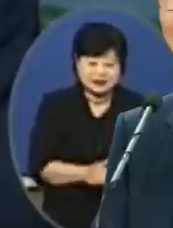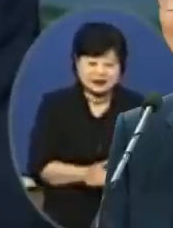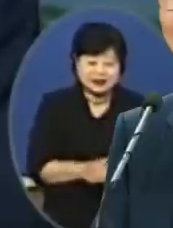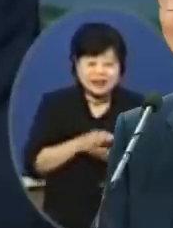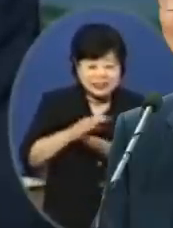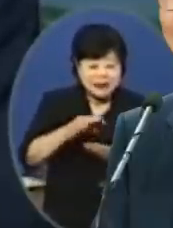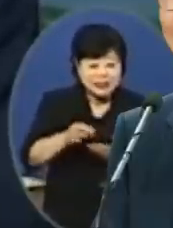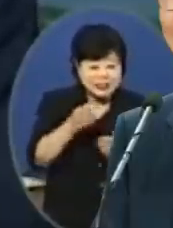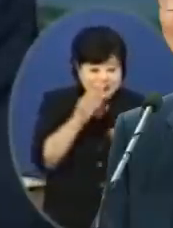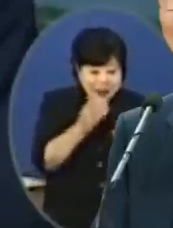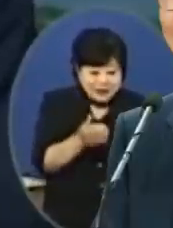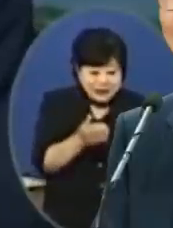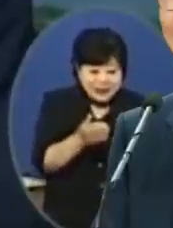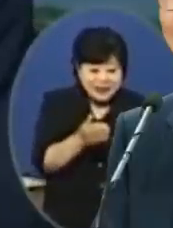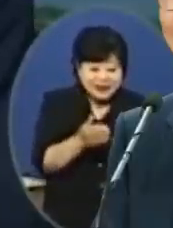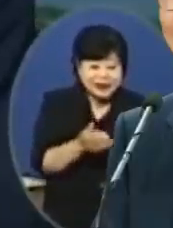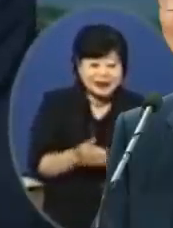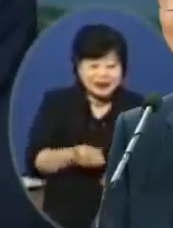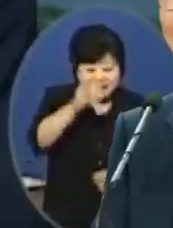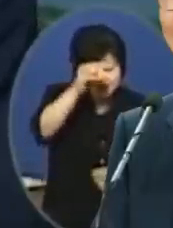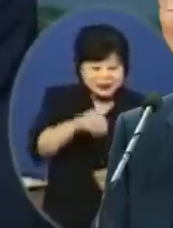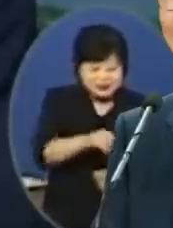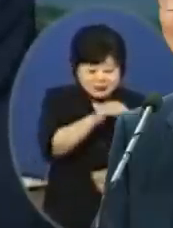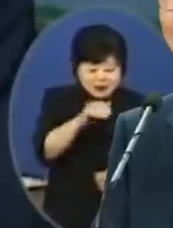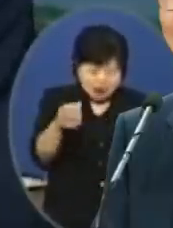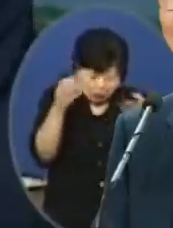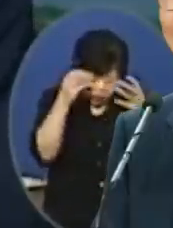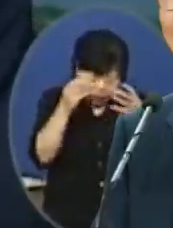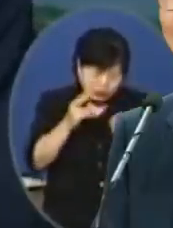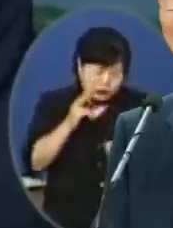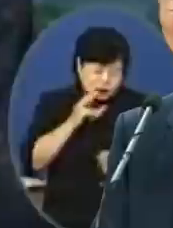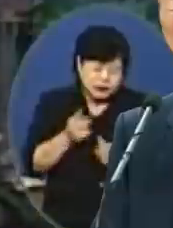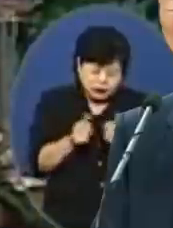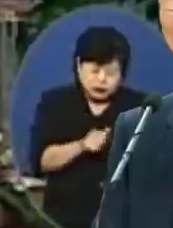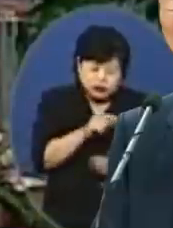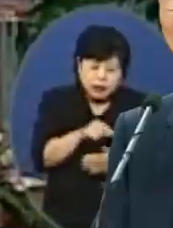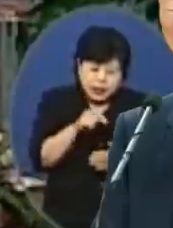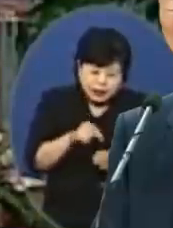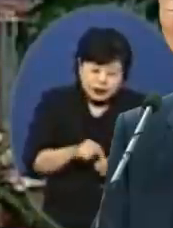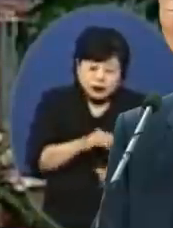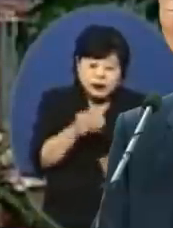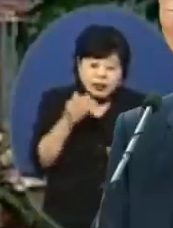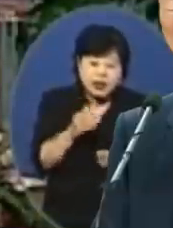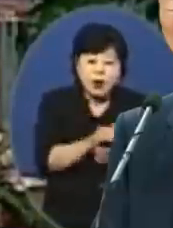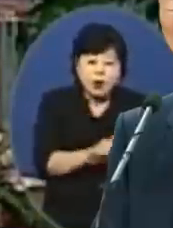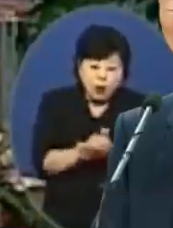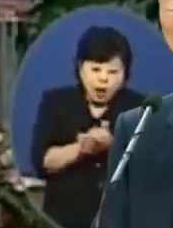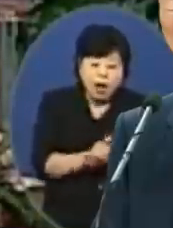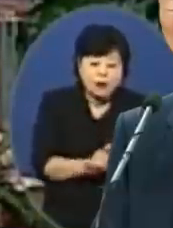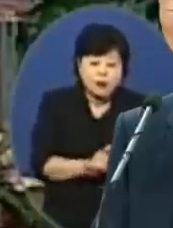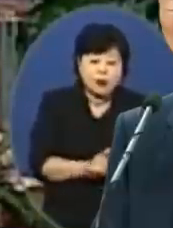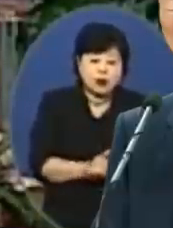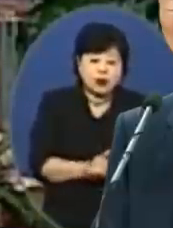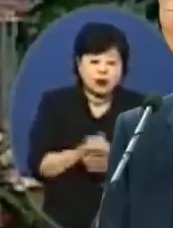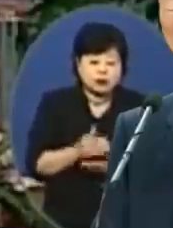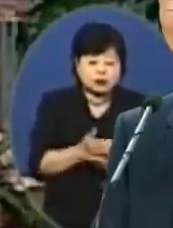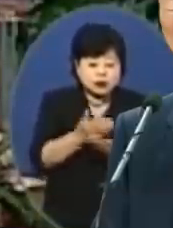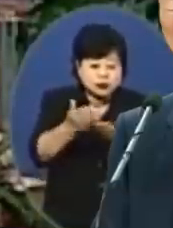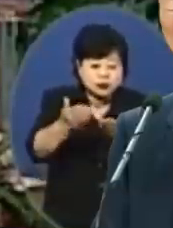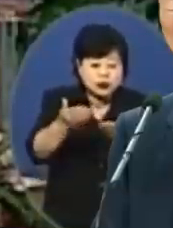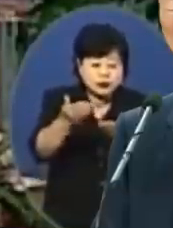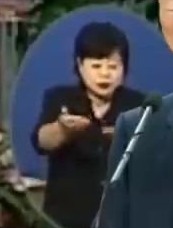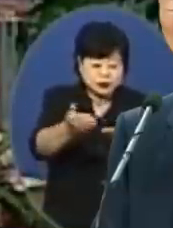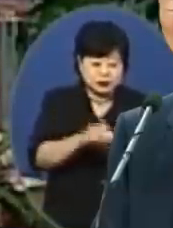그것을 사용하시기 바랍니다. 십자가의 고통과 처절한 죽음 안에서 우리에게 화해의 두 손을 하나님은